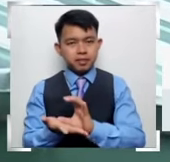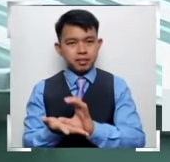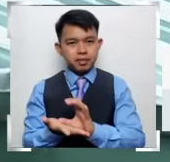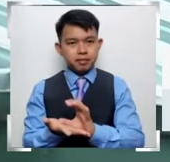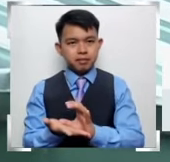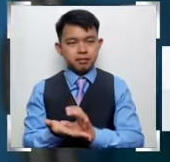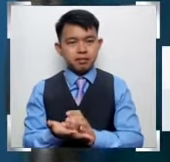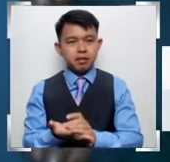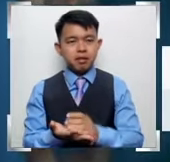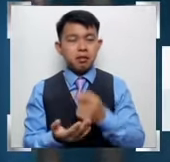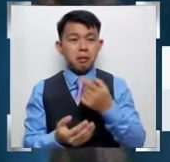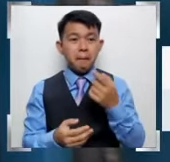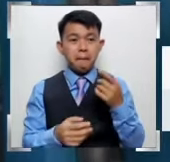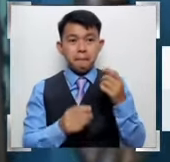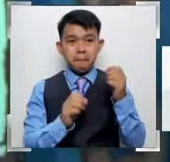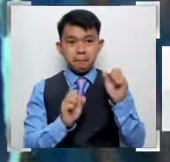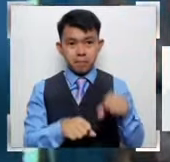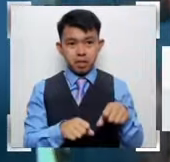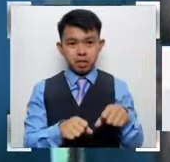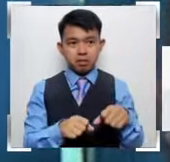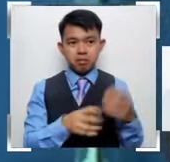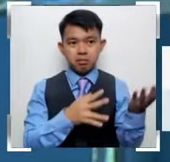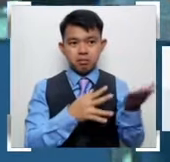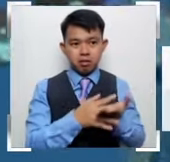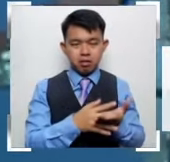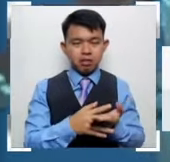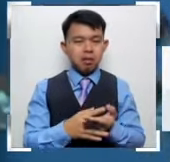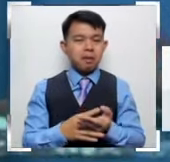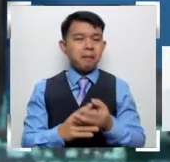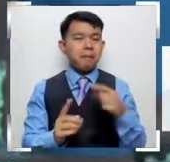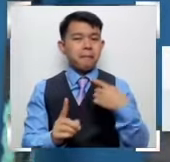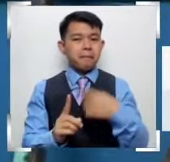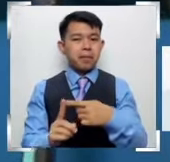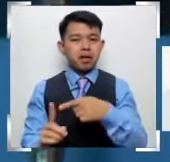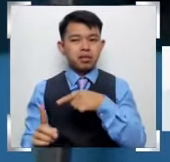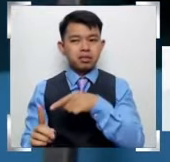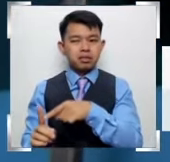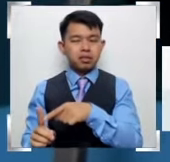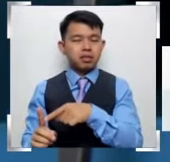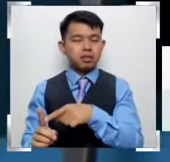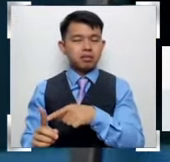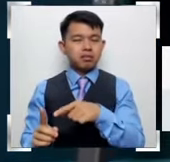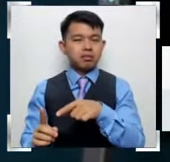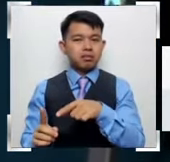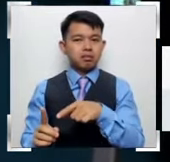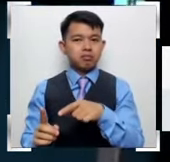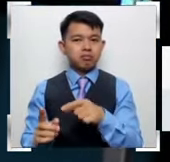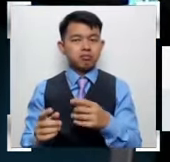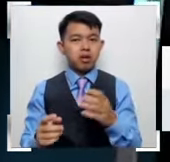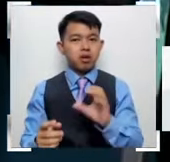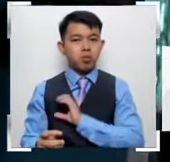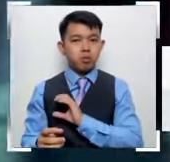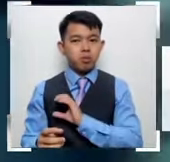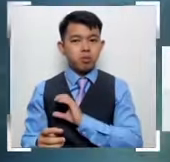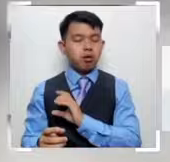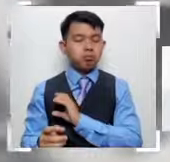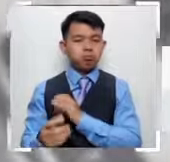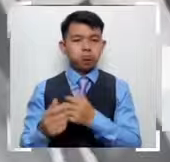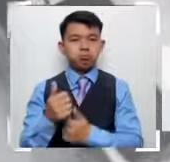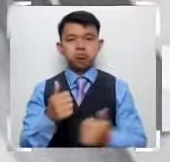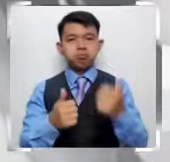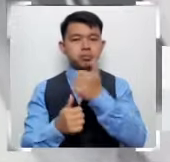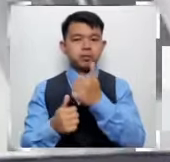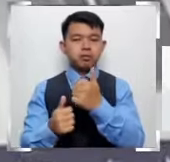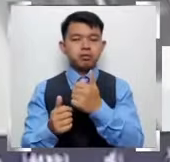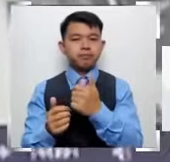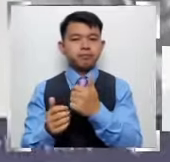sa asunto. Relieved na rin sa pwesto ang substation commander ng Malibay na si Police Major Jerry Sunga. Ang